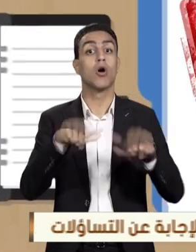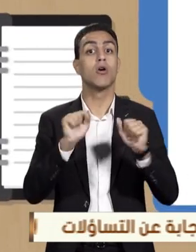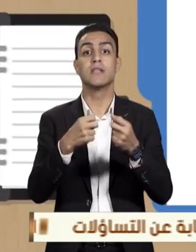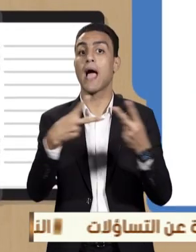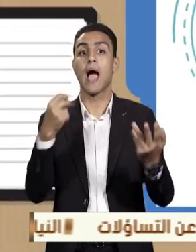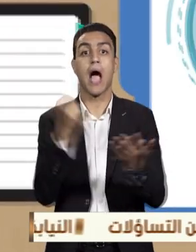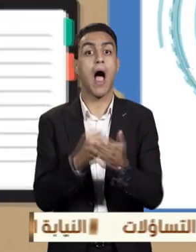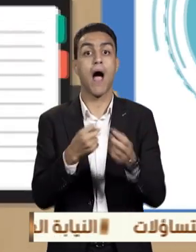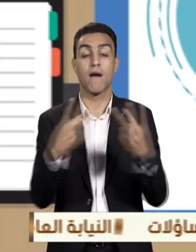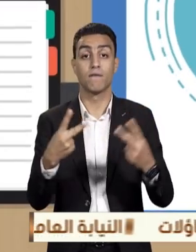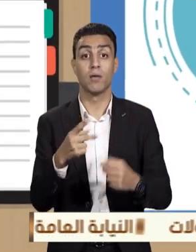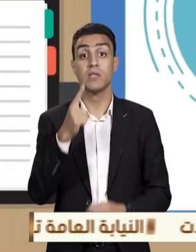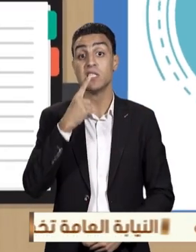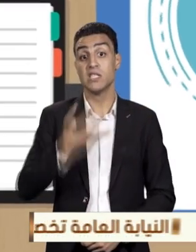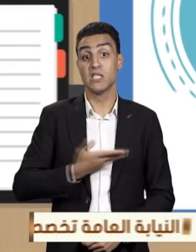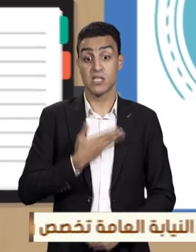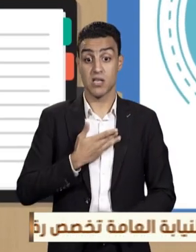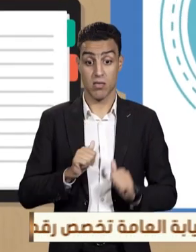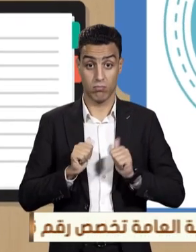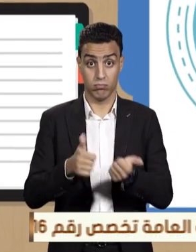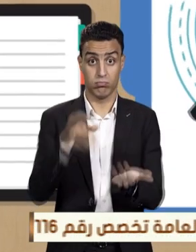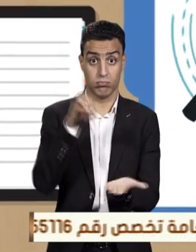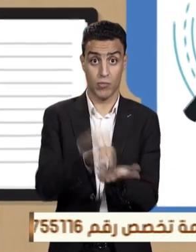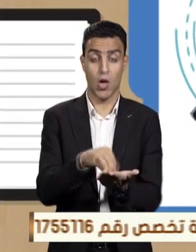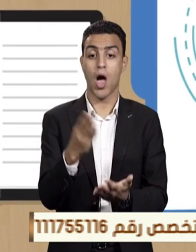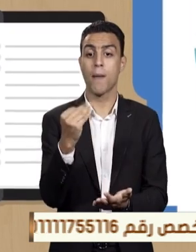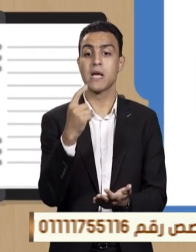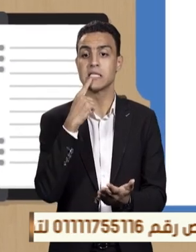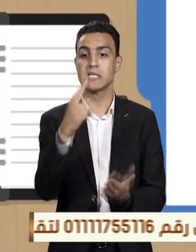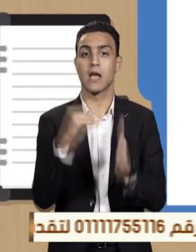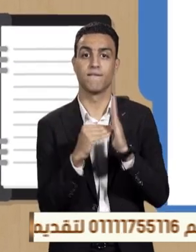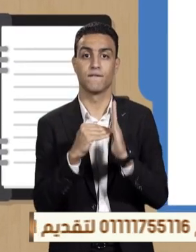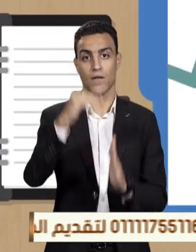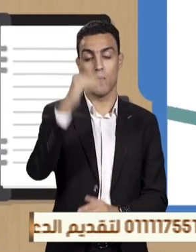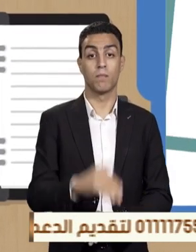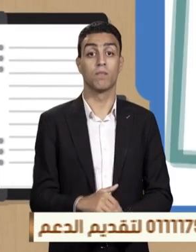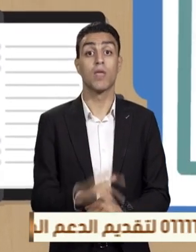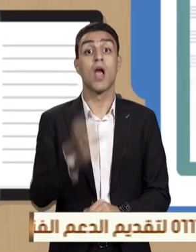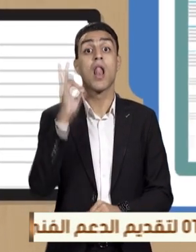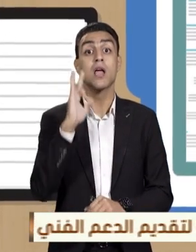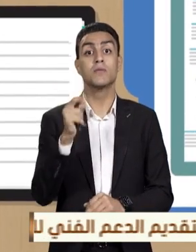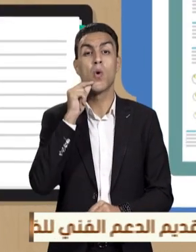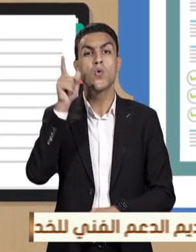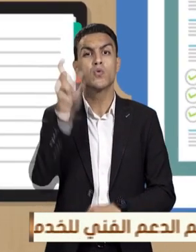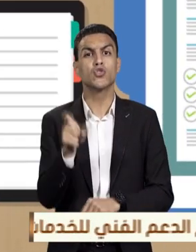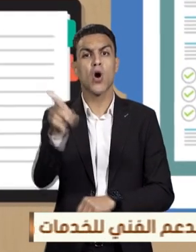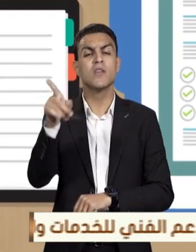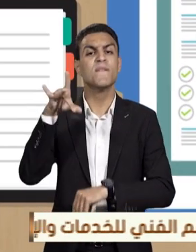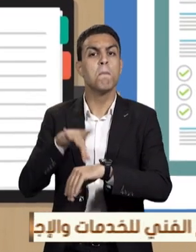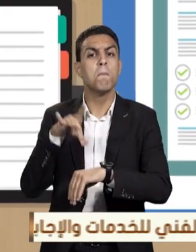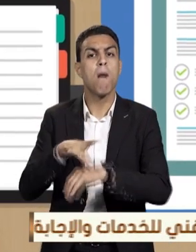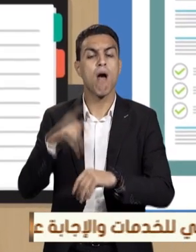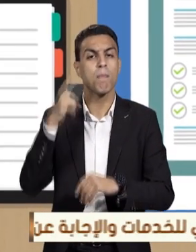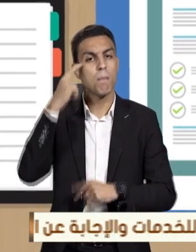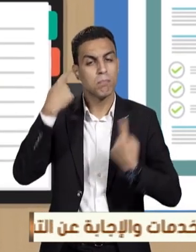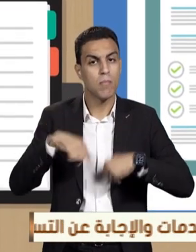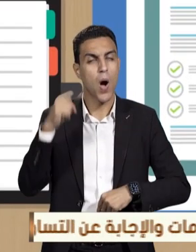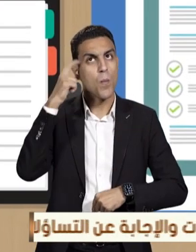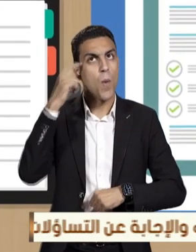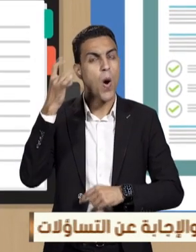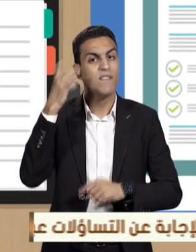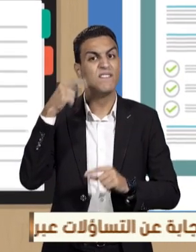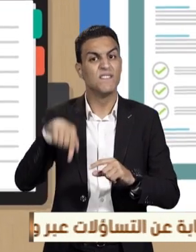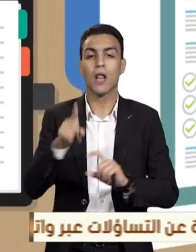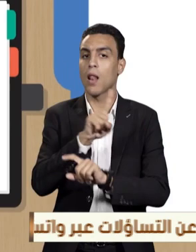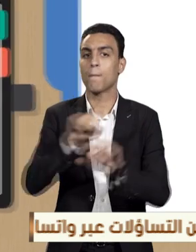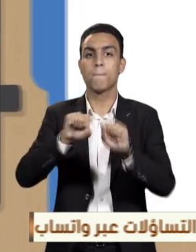منها قانوناً، ألا تقل سنه يوم فتح باب الترشح عن 40 سنة ميلادية، ألا يكون مصاباً بمرض بدني أو ذهني يؤثر